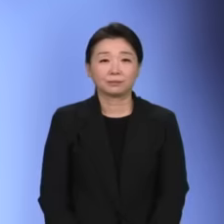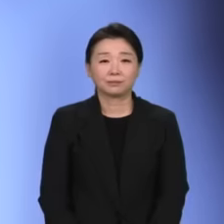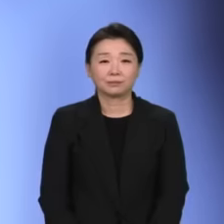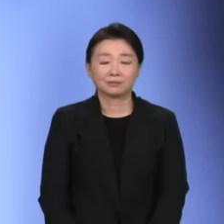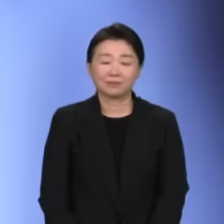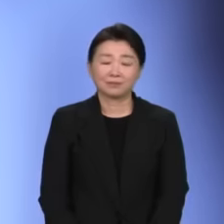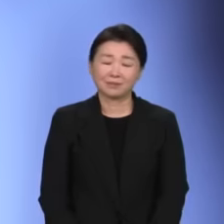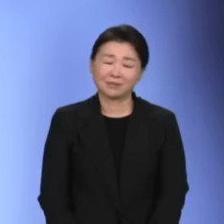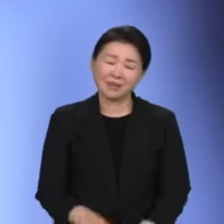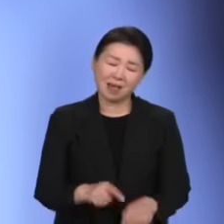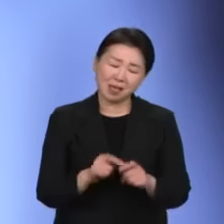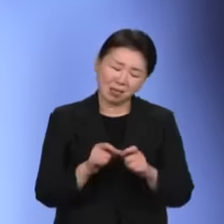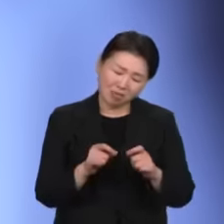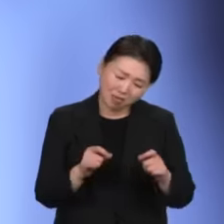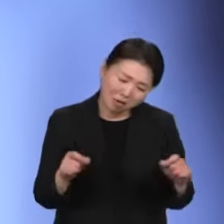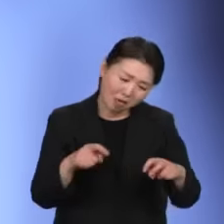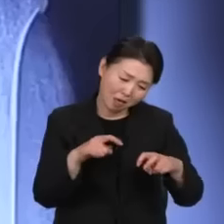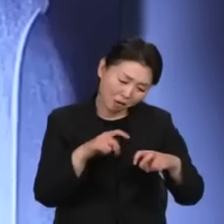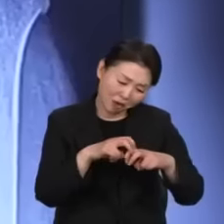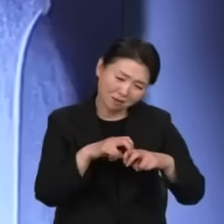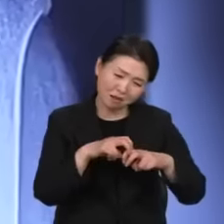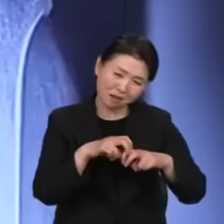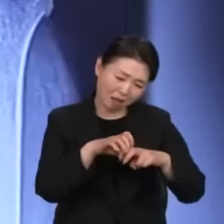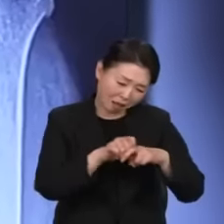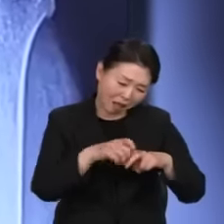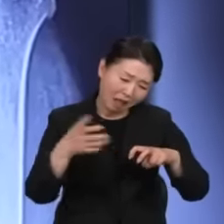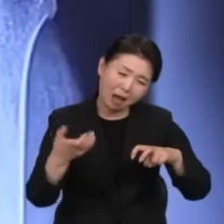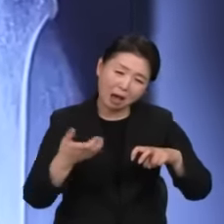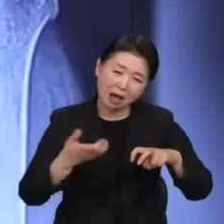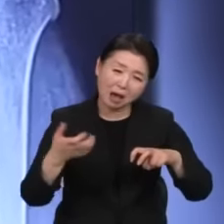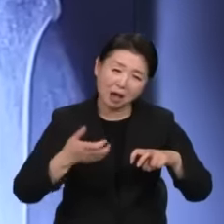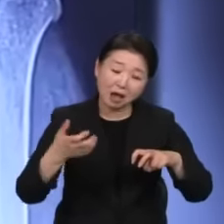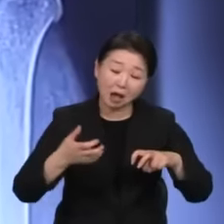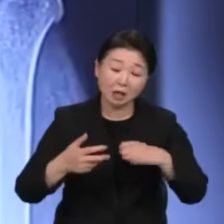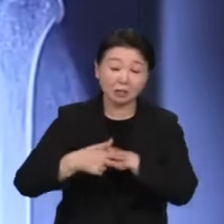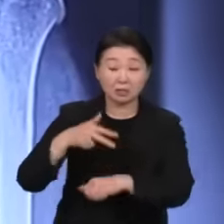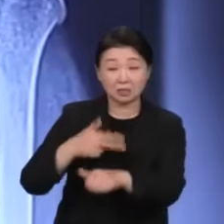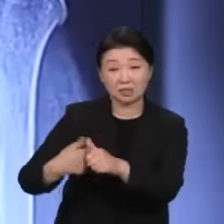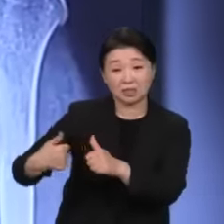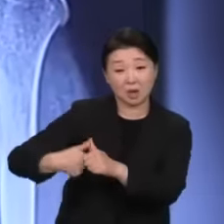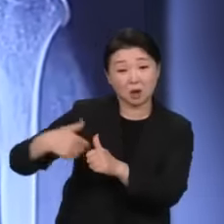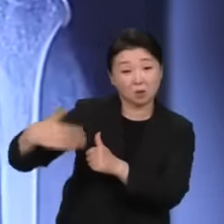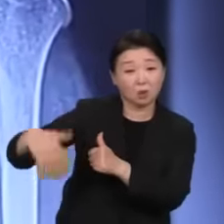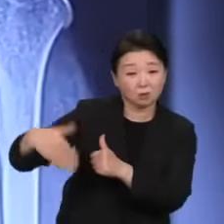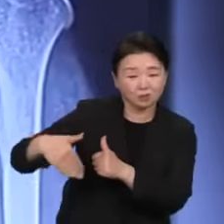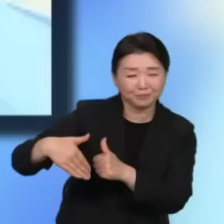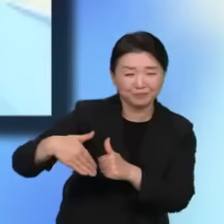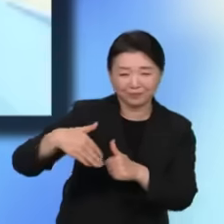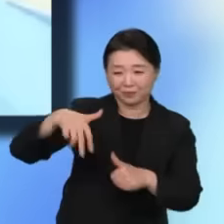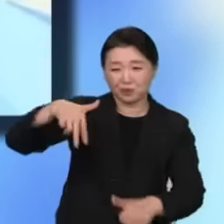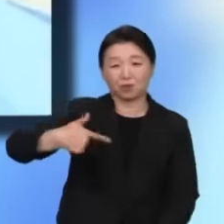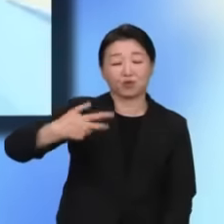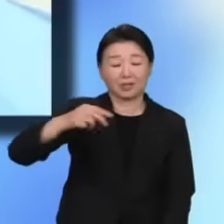오랜 기간 관절염을 앓아온 이모 씨는 의사 권유로 골수 줄기세포 시술을 받았습니다.